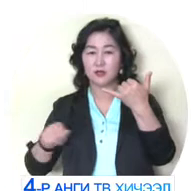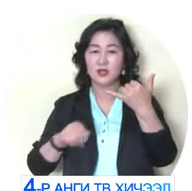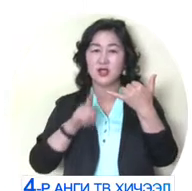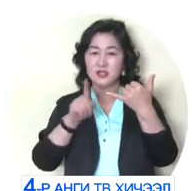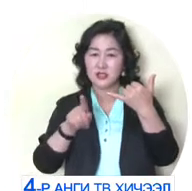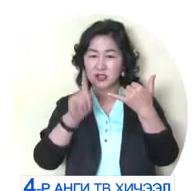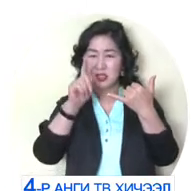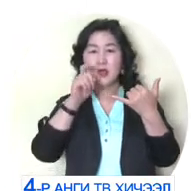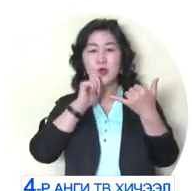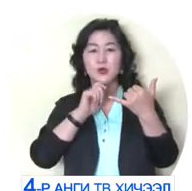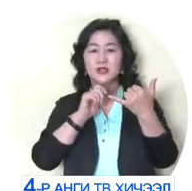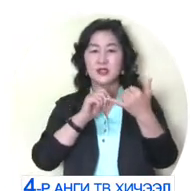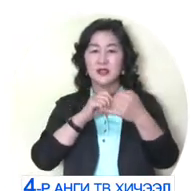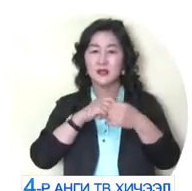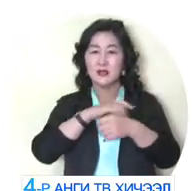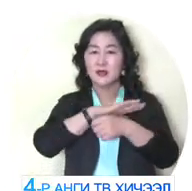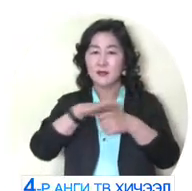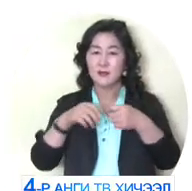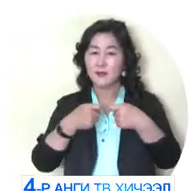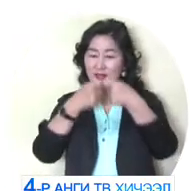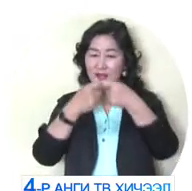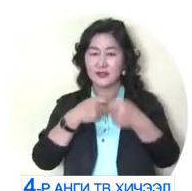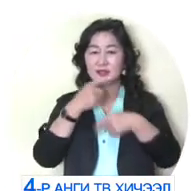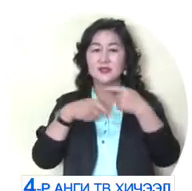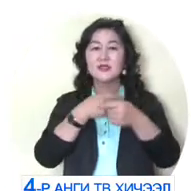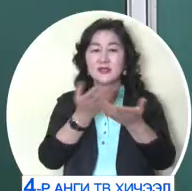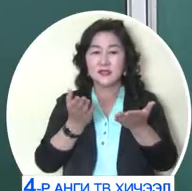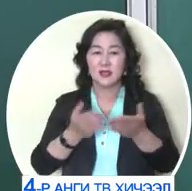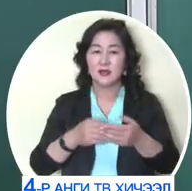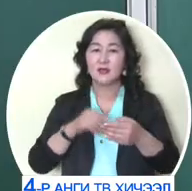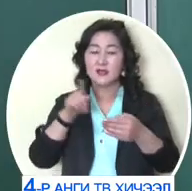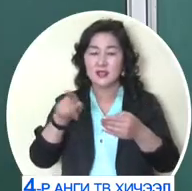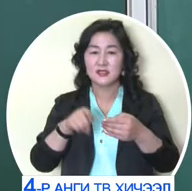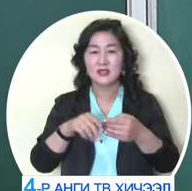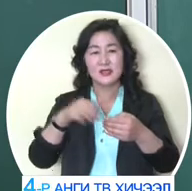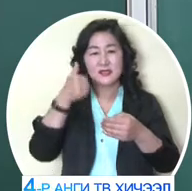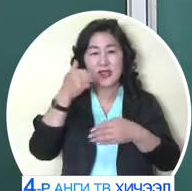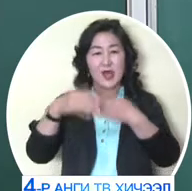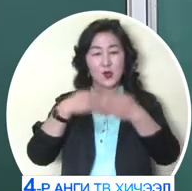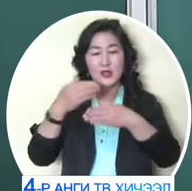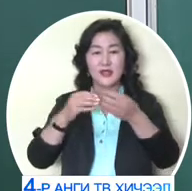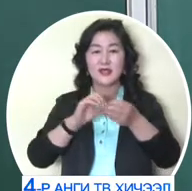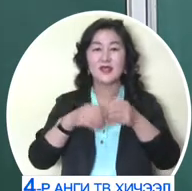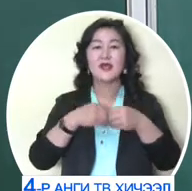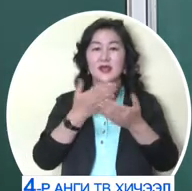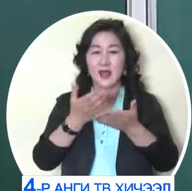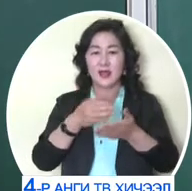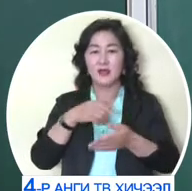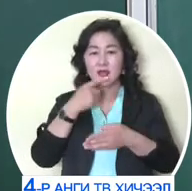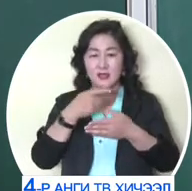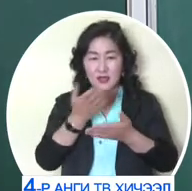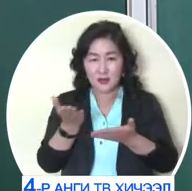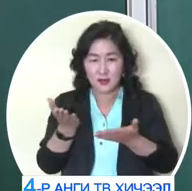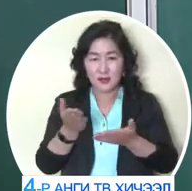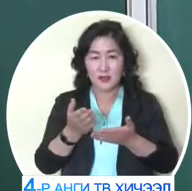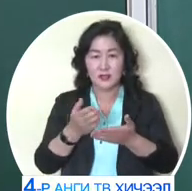хэлж. Гэхдээ чи сайн үйлийг хийгээрэй гэв. Хүү их баярлаж